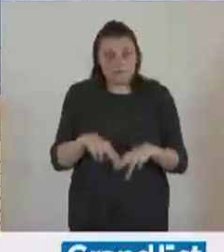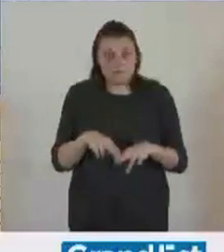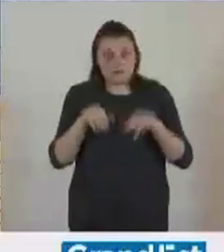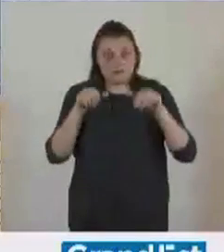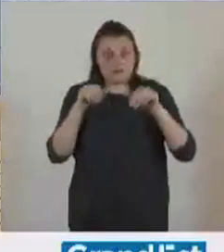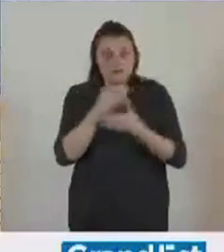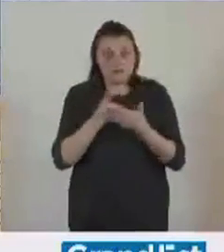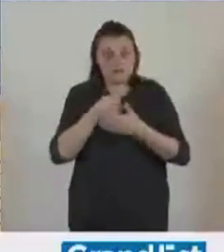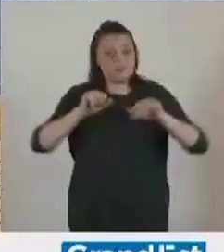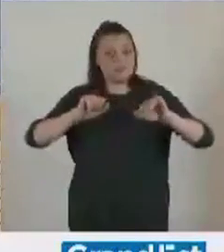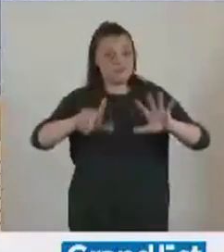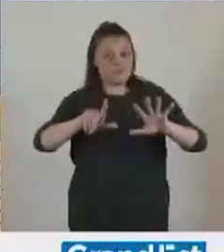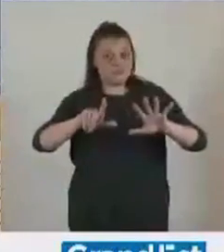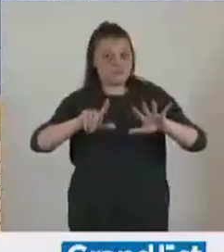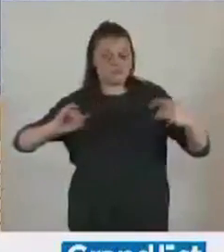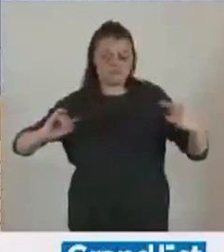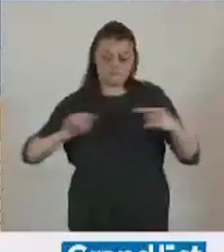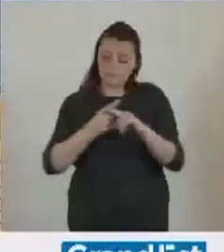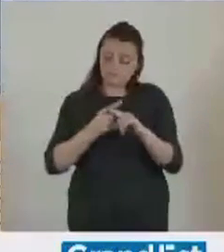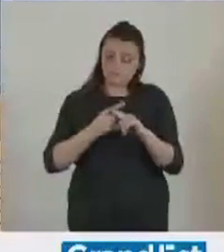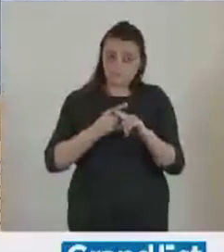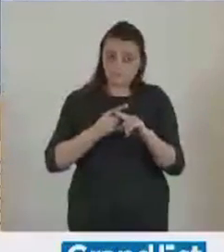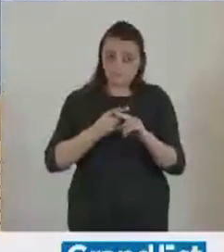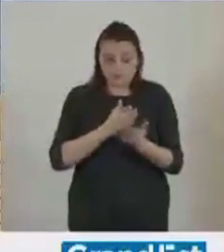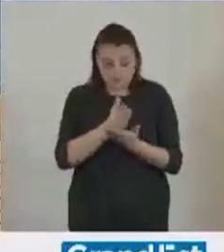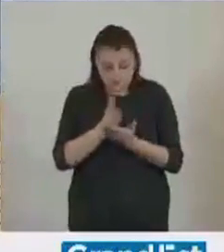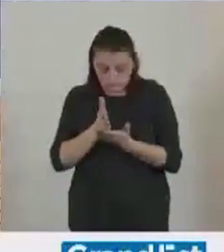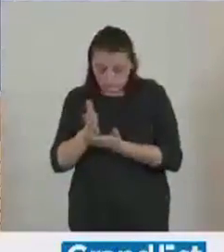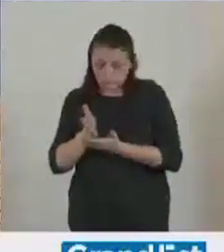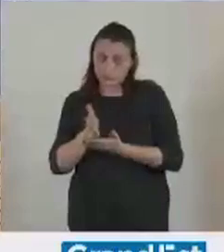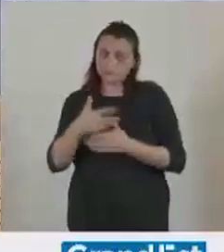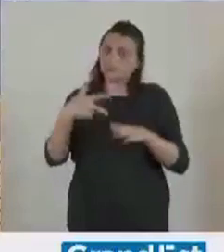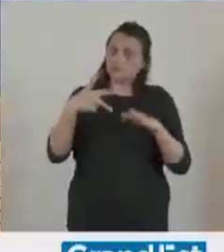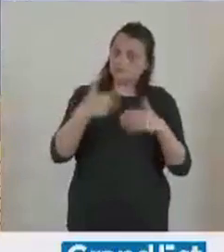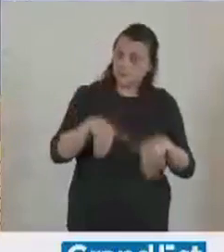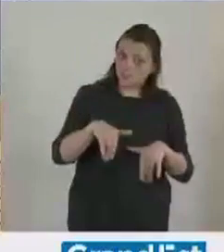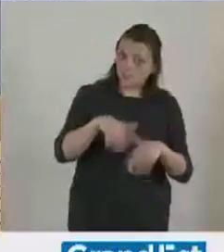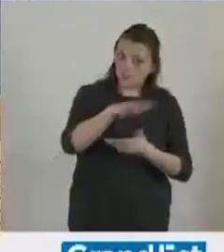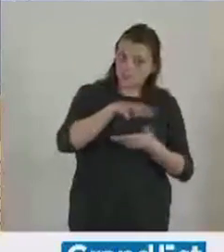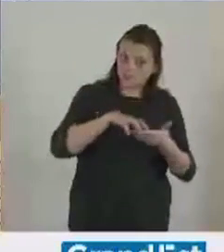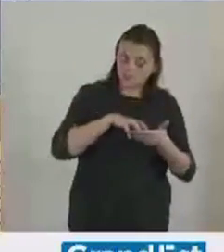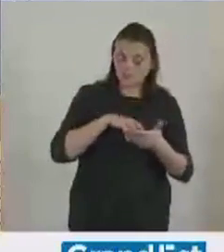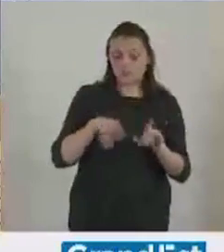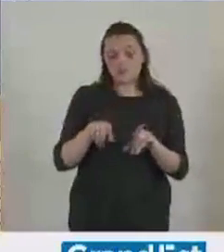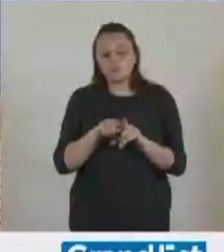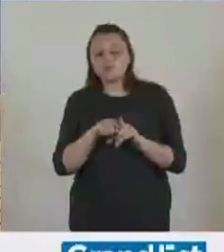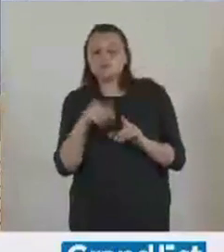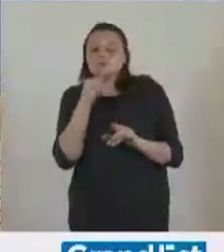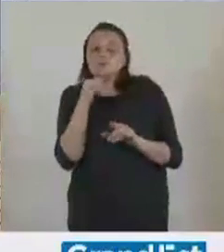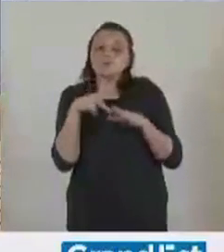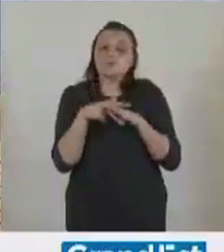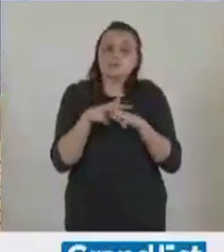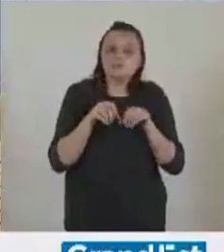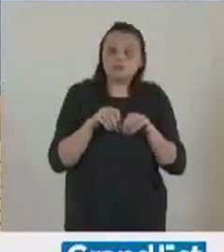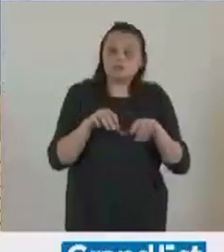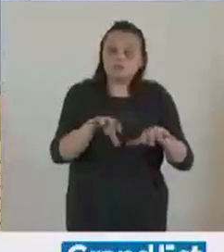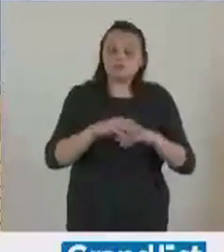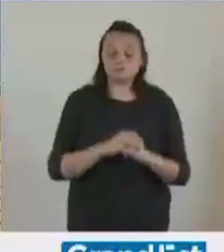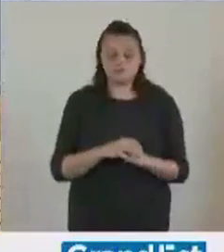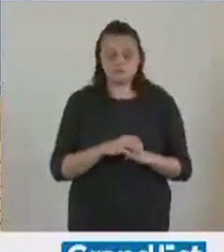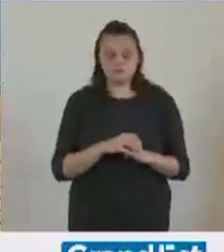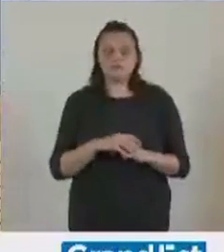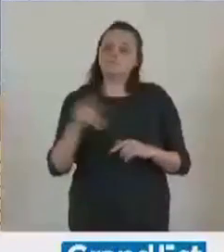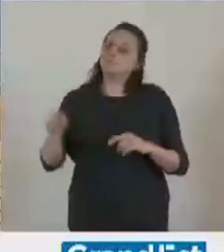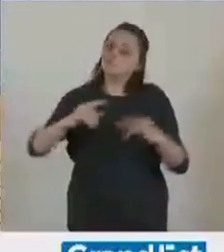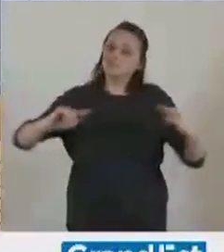directeurs ont été élaborés et parfois mis en œuvre pour leur première tranche. Sans porter de jugement sur ces schémas directeurs, qui tiennent forcément compte